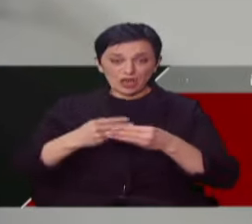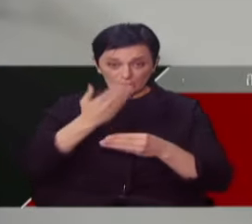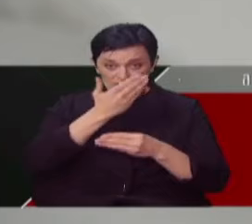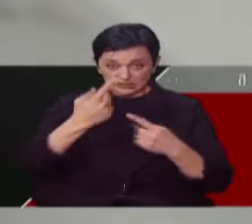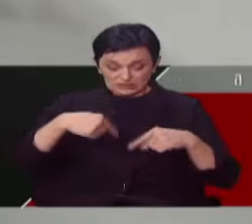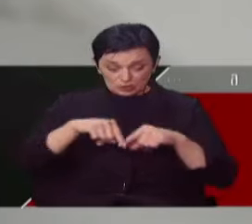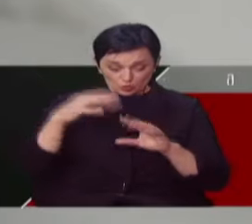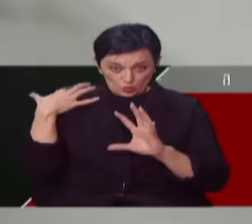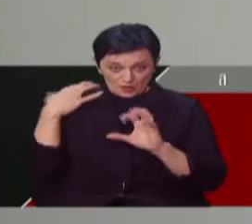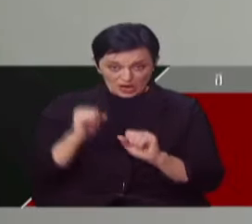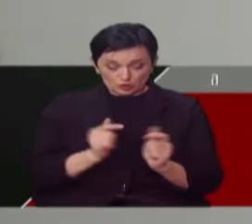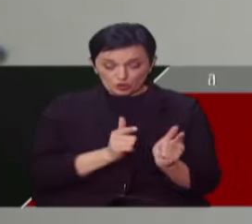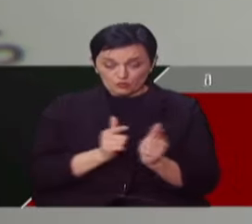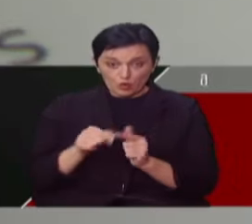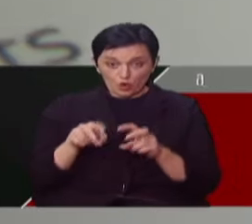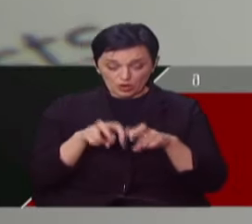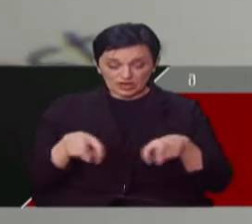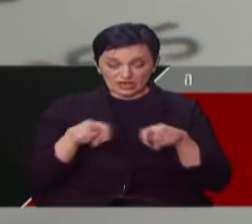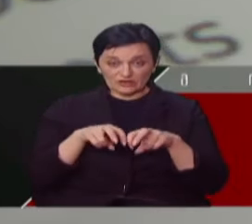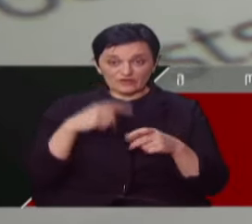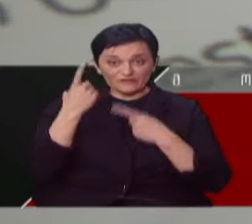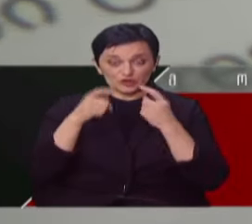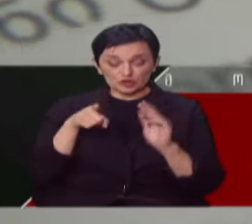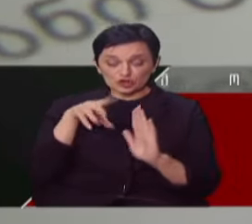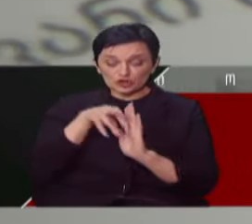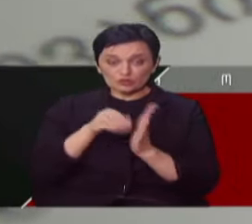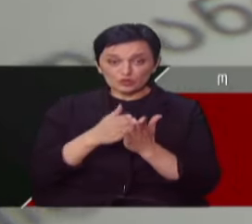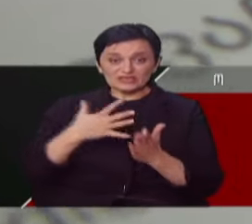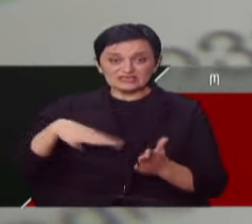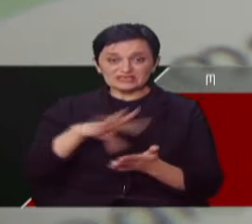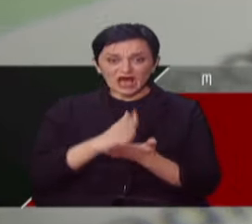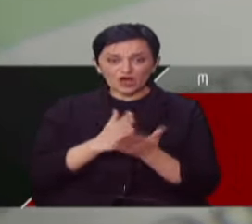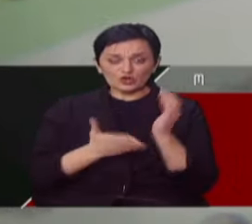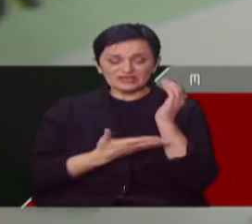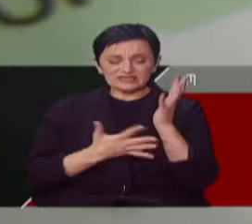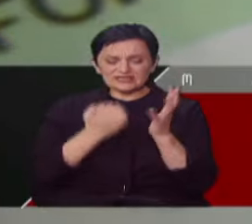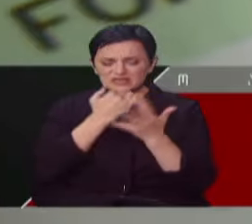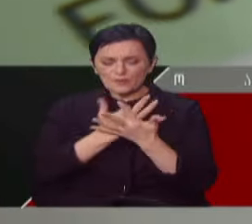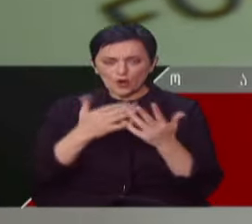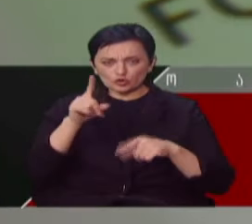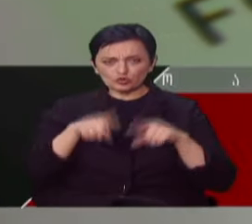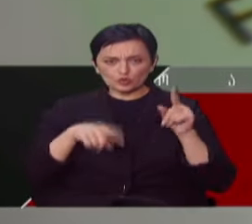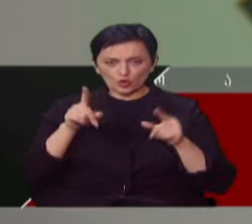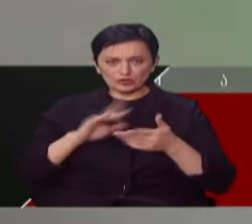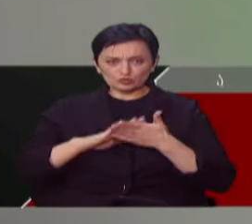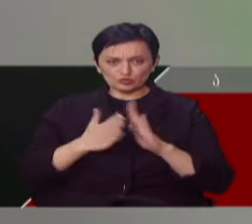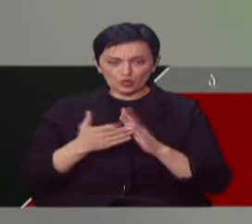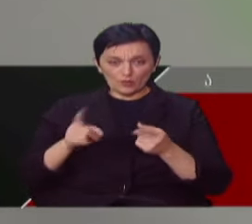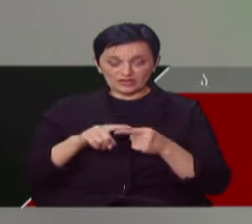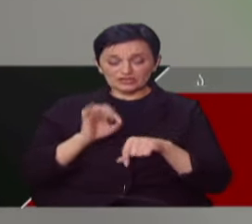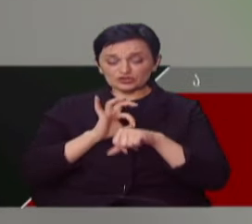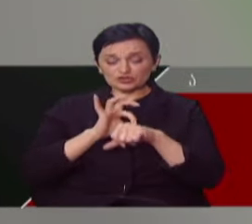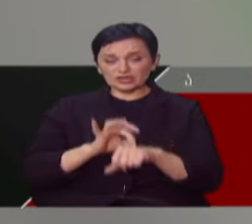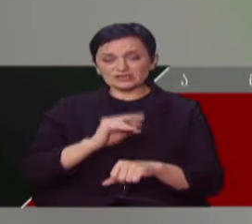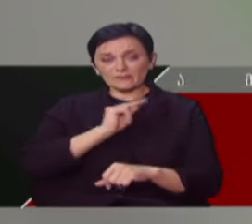საზოგადოების მხარდაჭერით მომზადდა, შეიცავს ინფორმაციას საქართველოში არსებული ტყის მასის ზოგადი მდგომარეობის შესახებ.